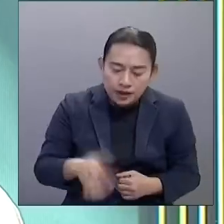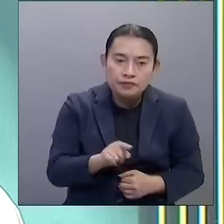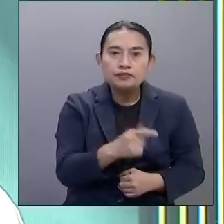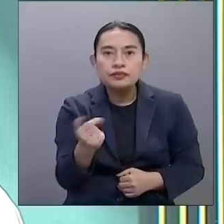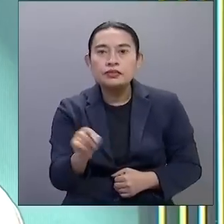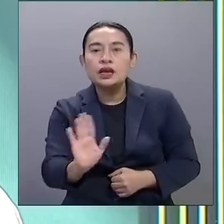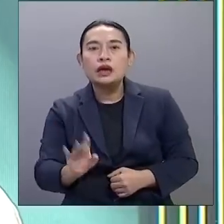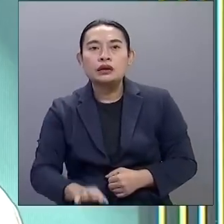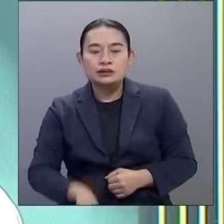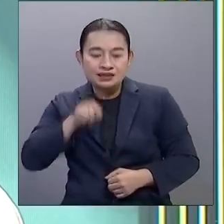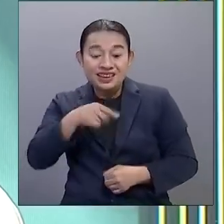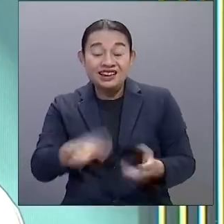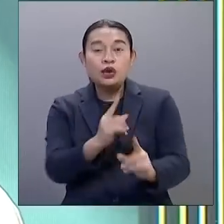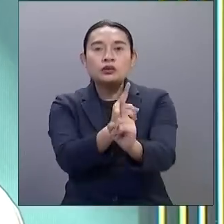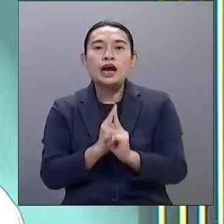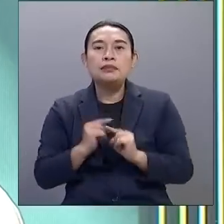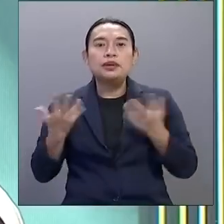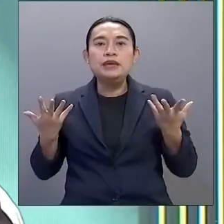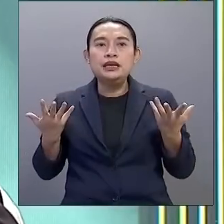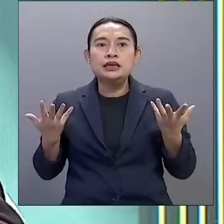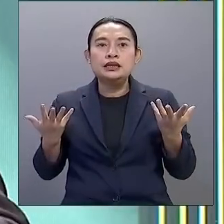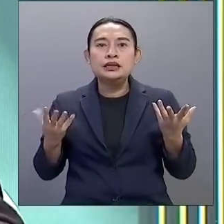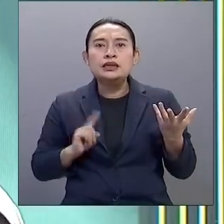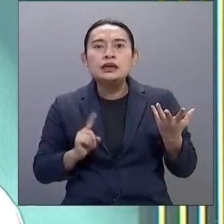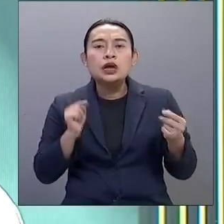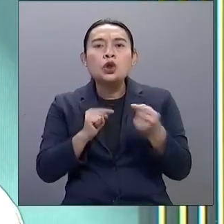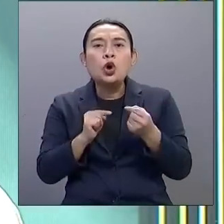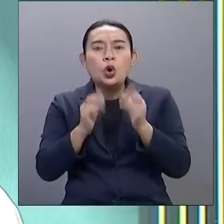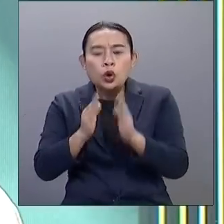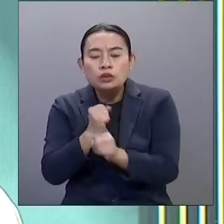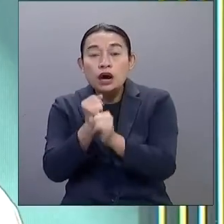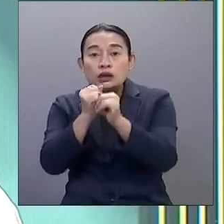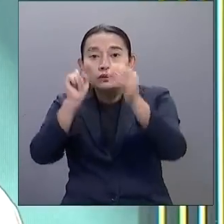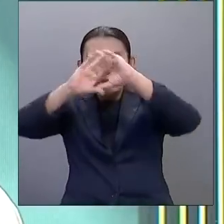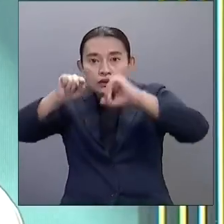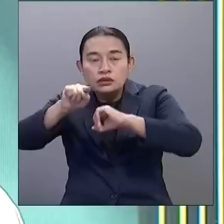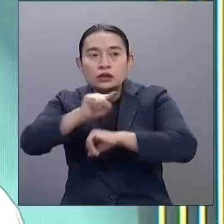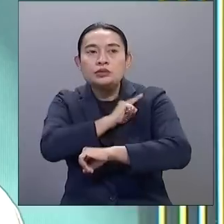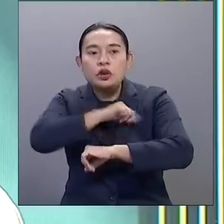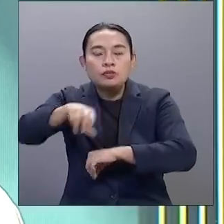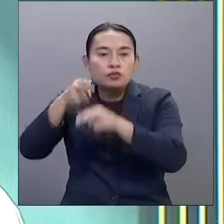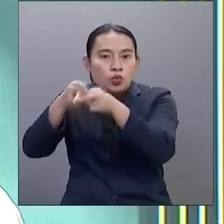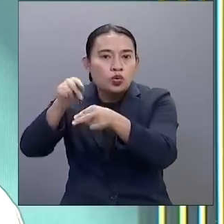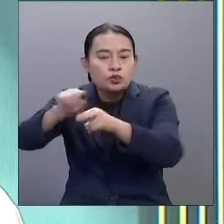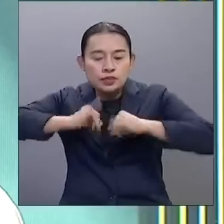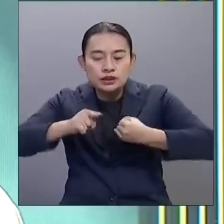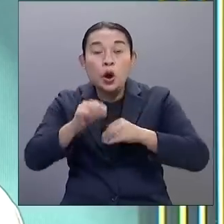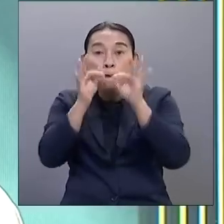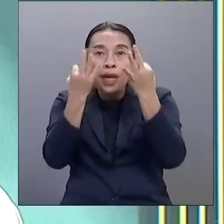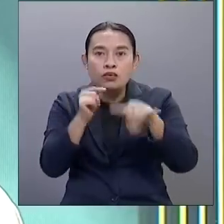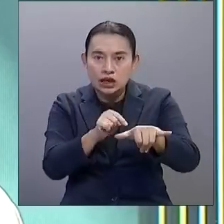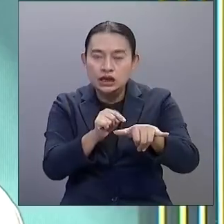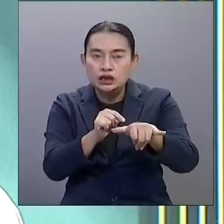สั่งแล้วยังไม่ปฏิบัติตาม ครา วนี้เป็นหน้าที่ของเจ้าที่ของรัฐกับเอกชนรายนั้นแหละที่เป็นเจ้าของแมวเนี่ยที่จะดำเนิน